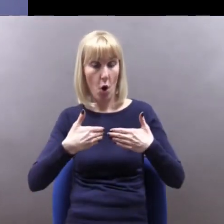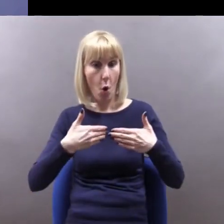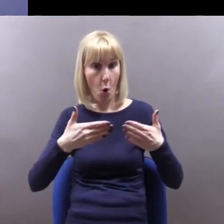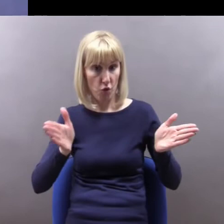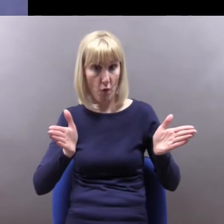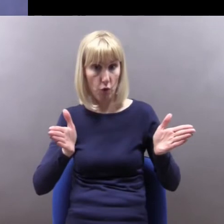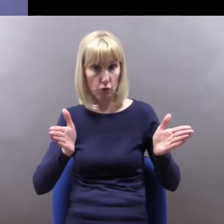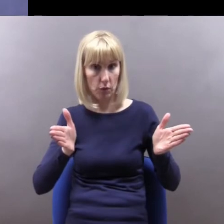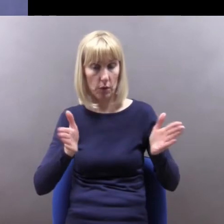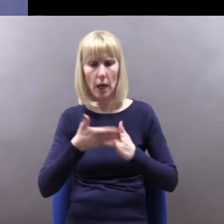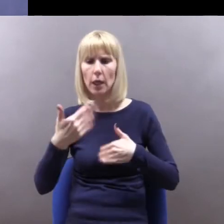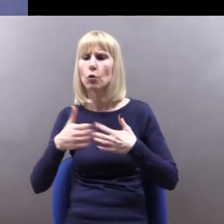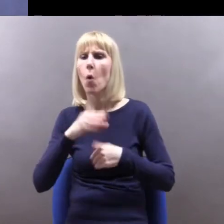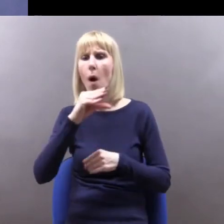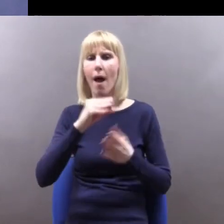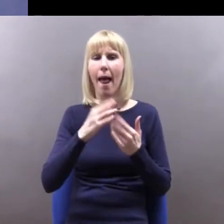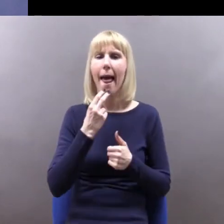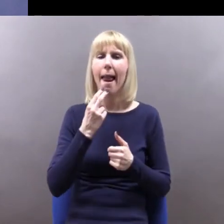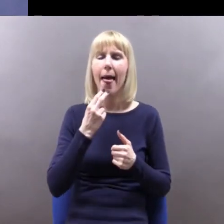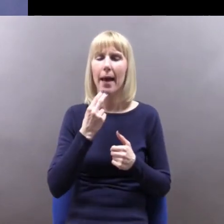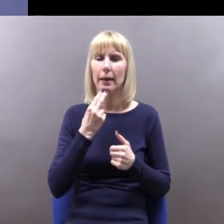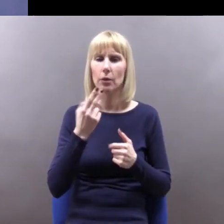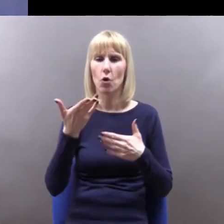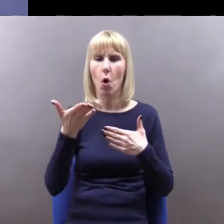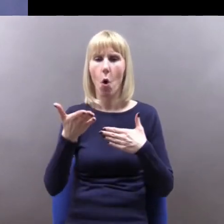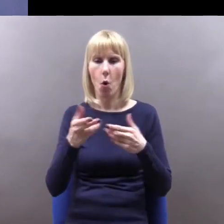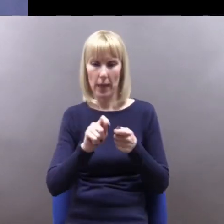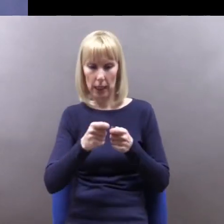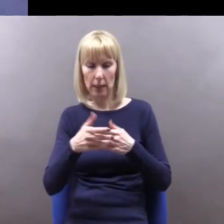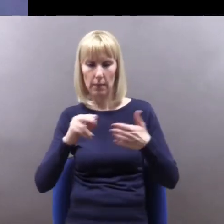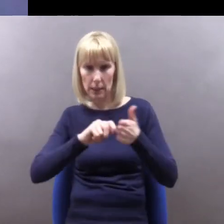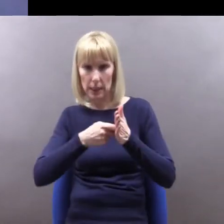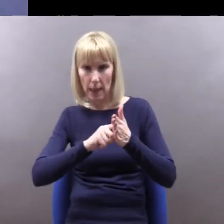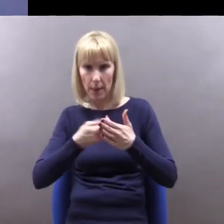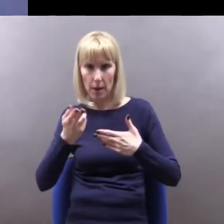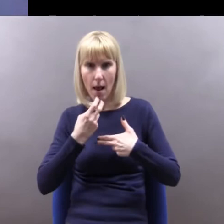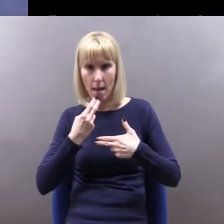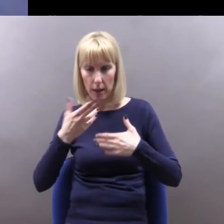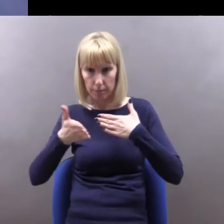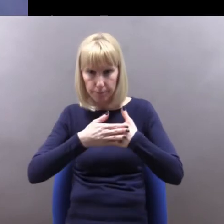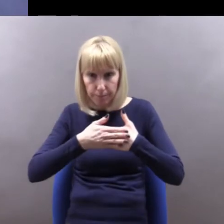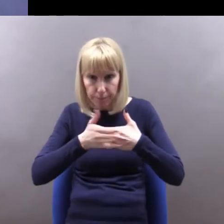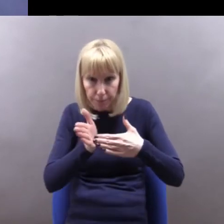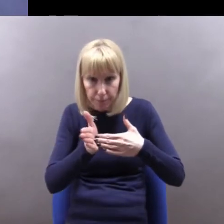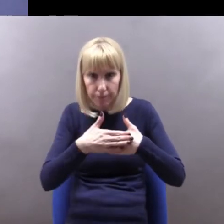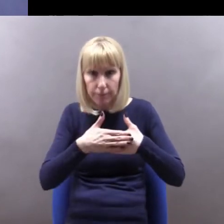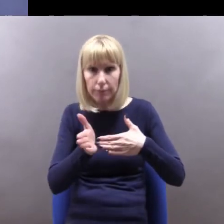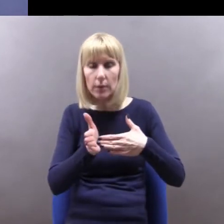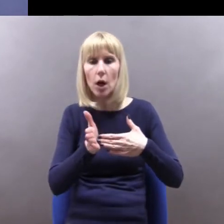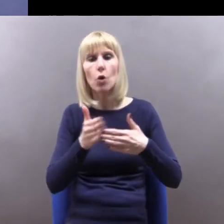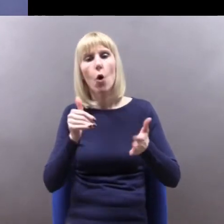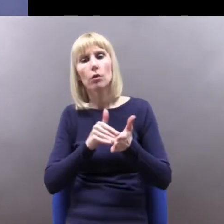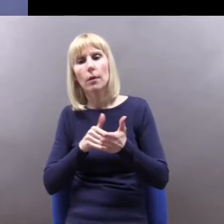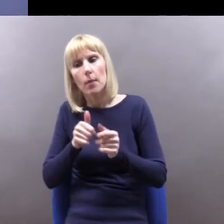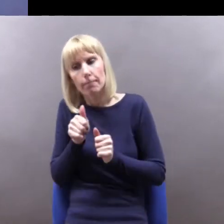wejściowe, znaczy elektrozamek, żeby puścił, to trzeba było dłużej przytrzymać